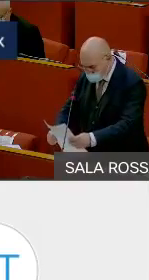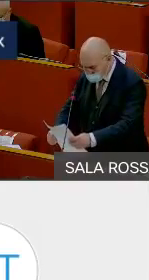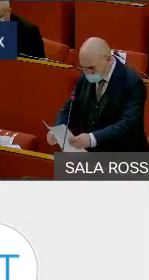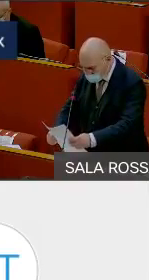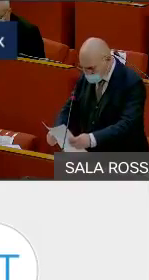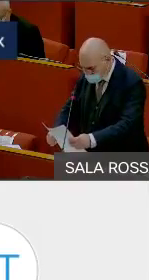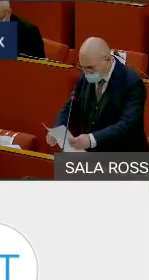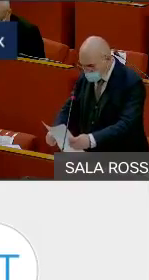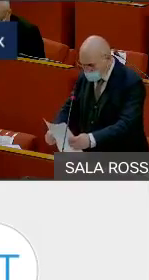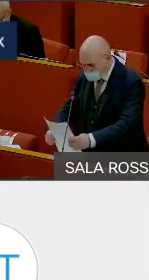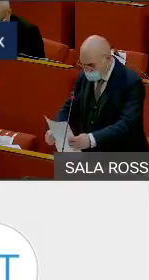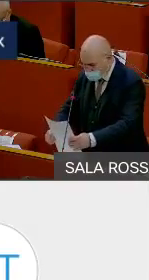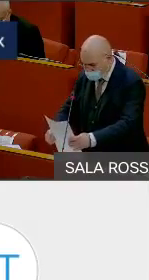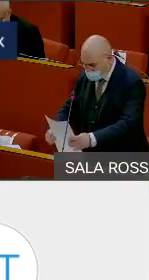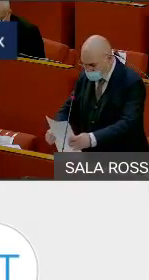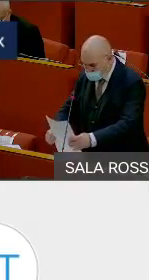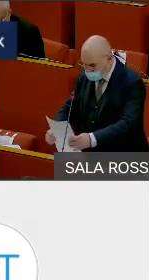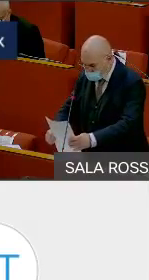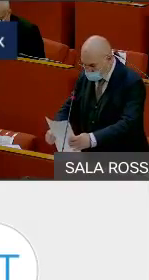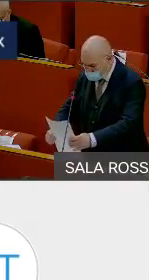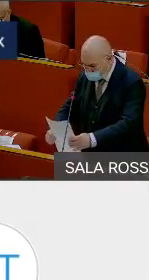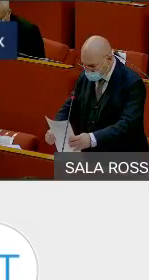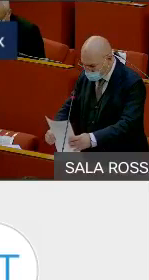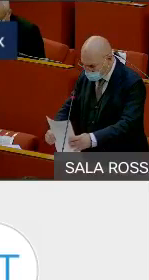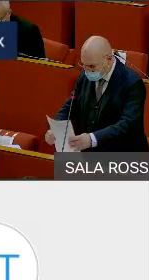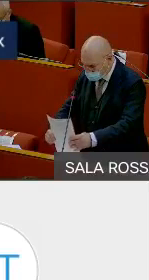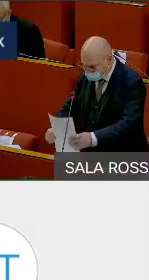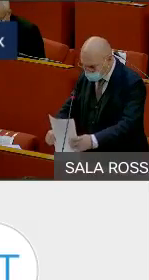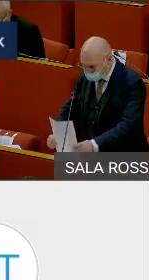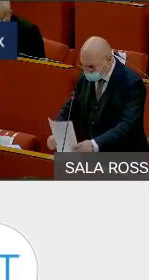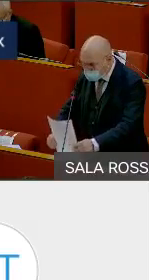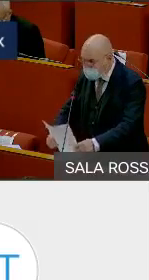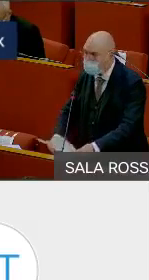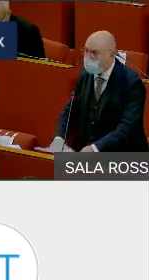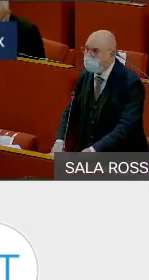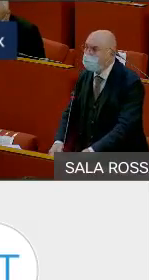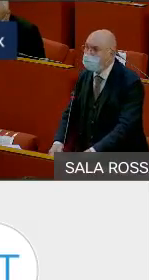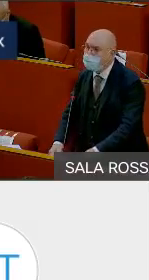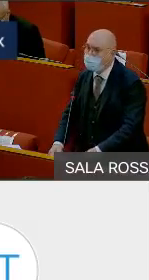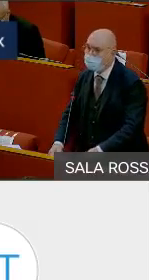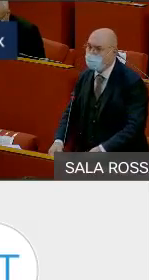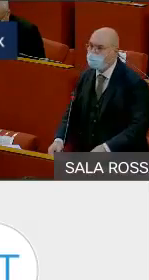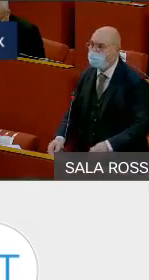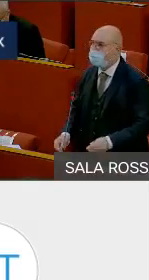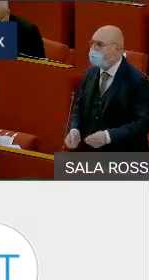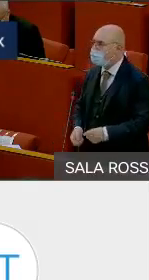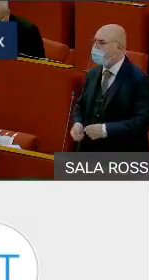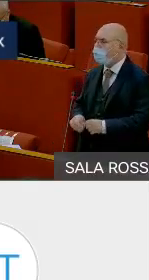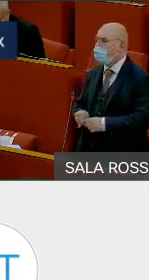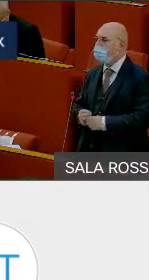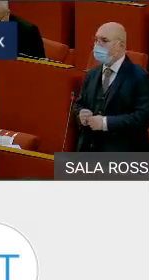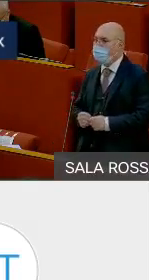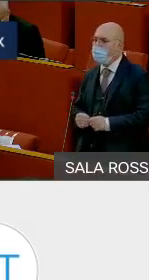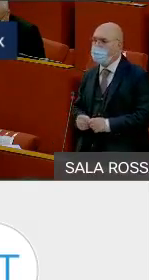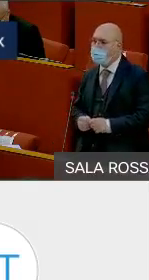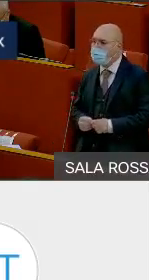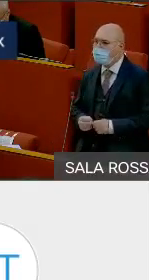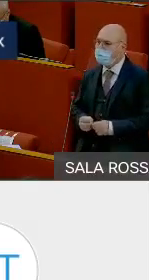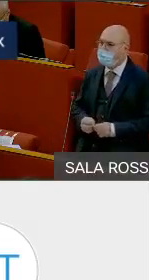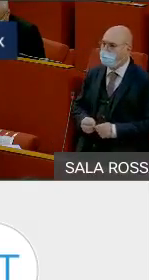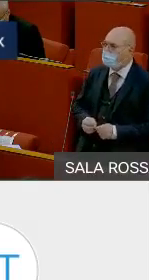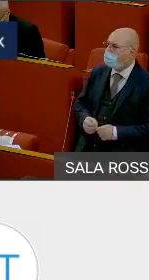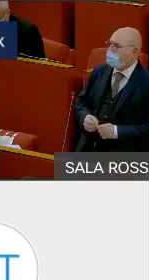riguardano la questione legata la delusione della norma europea che